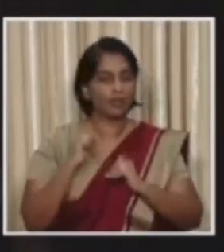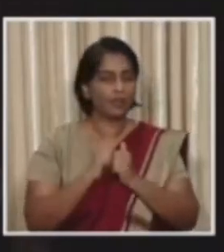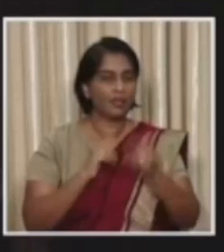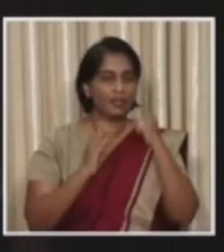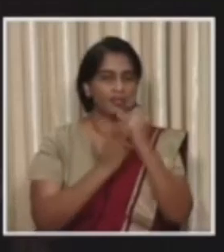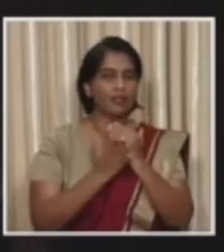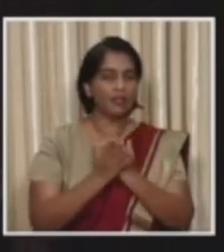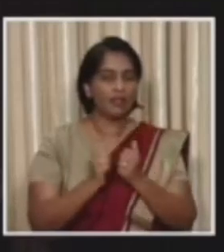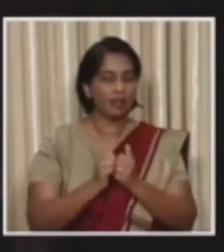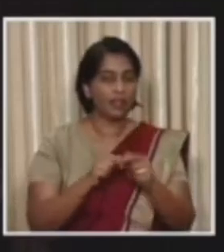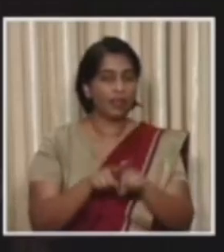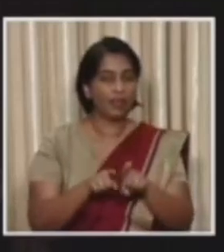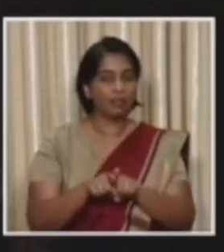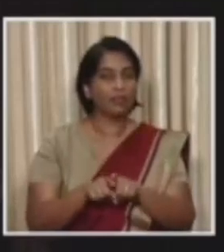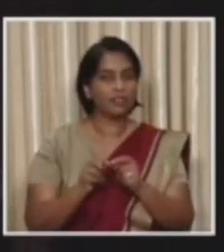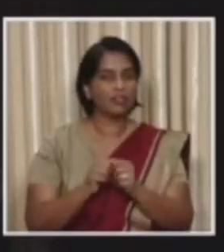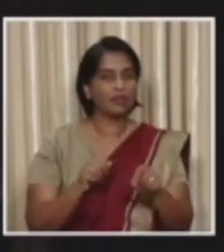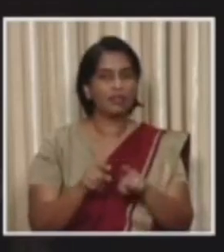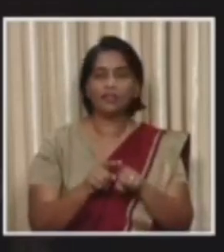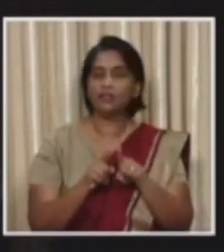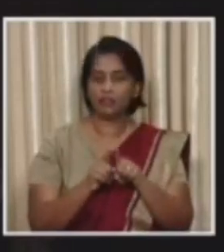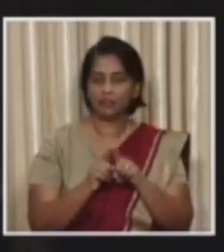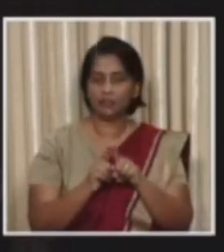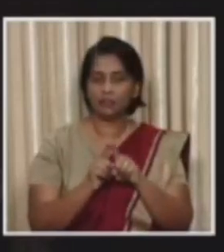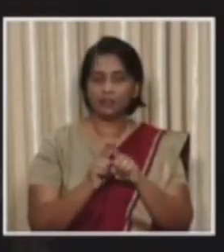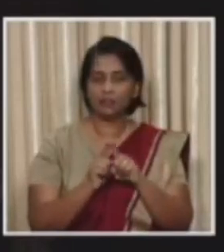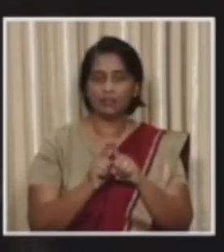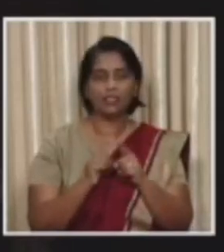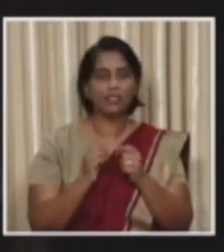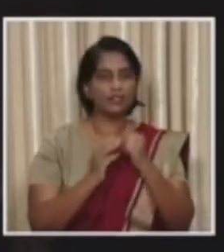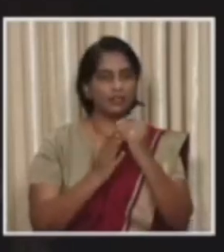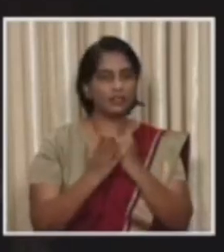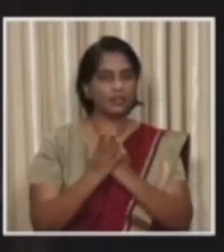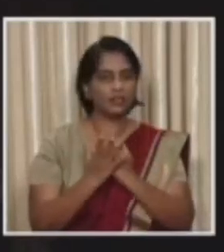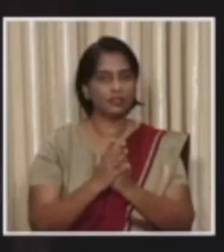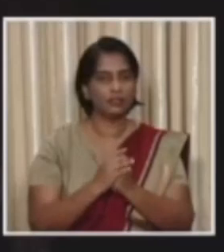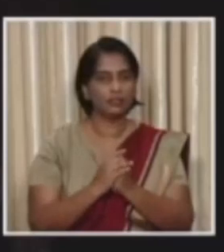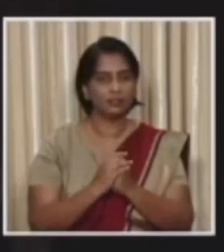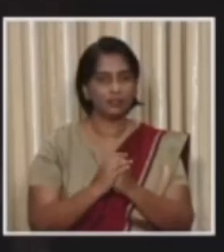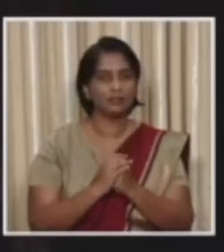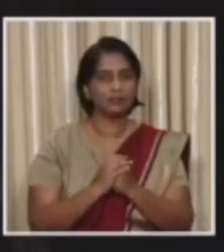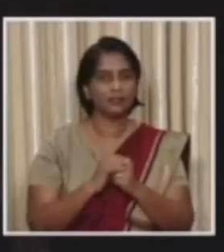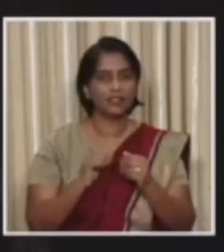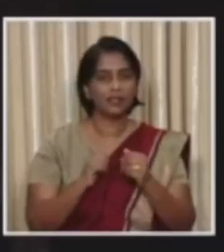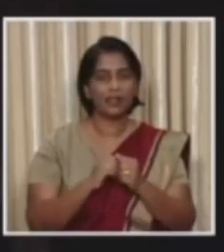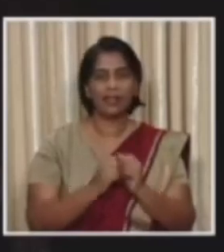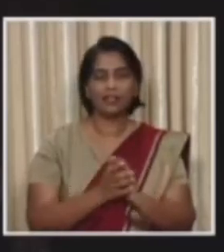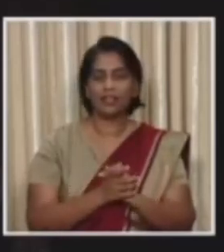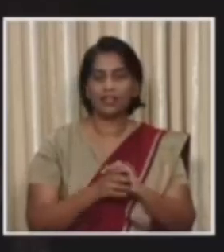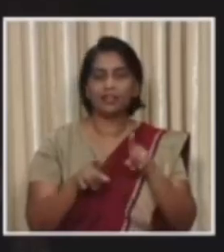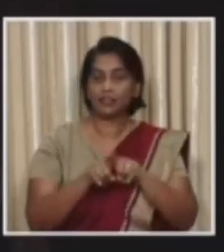මේ පාර්ලිමේන්තු අයවැය කාර්යාලය ස්වාධීනයකකුත්, ඉදිරිගාමීයකකුත්,